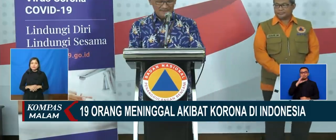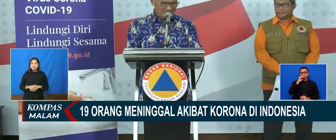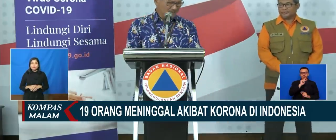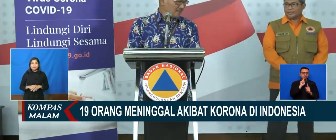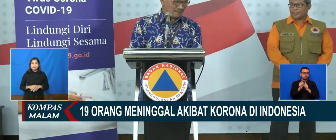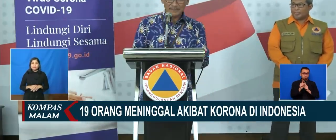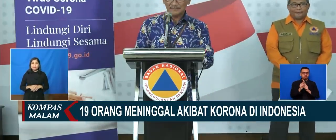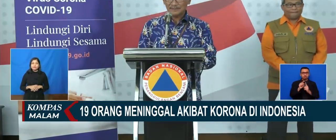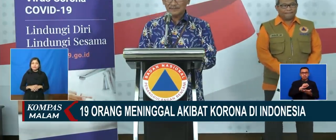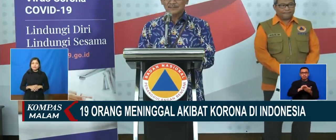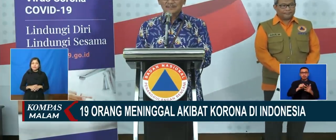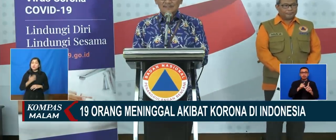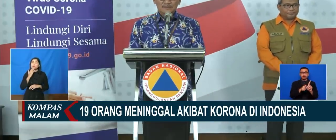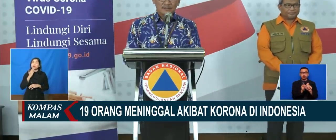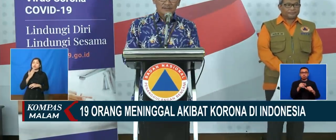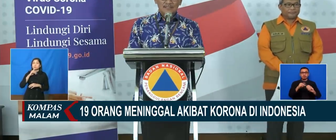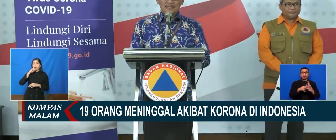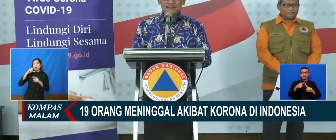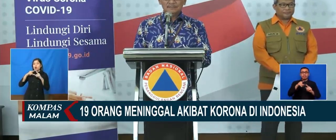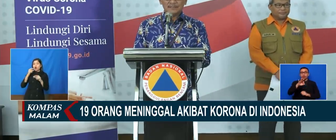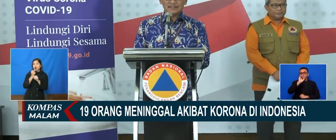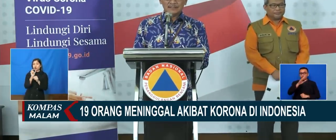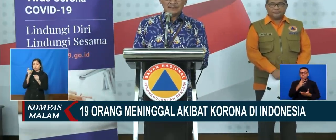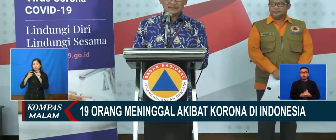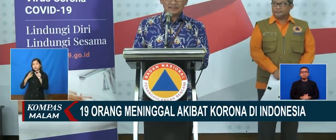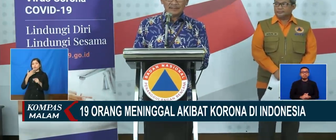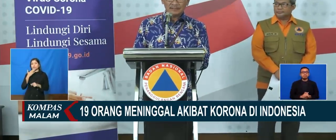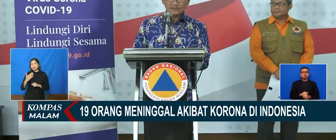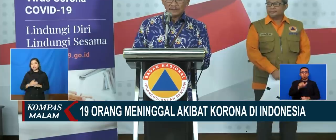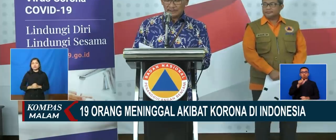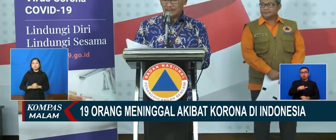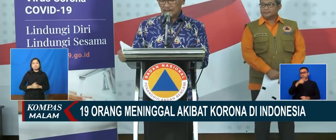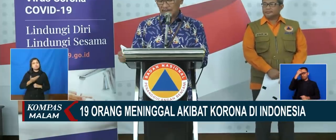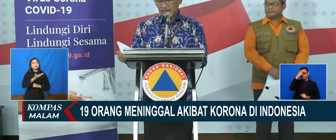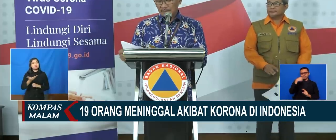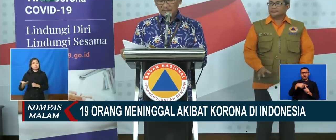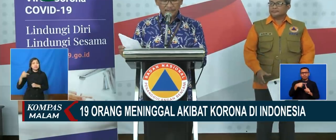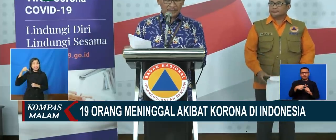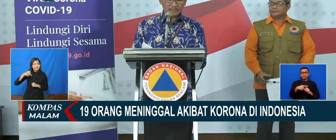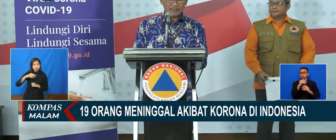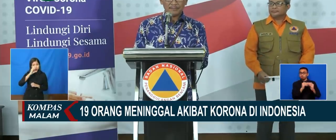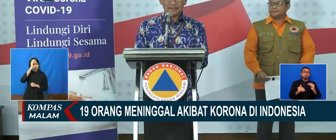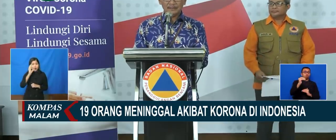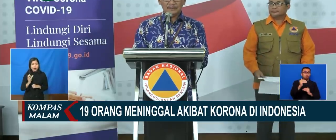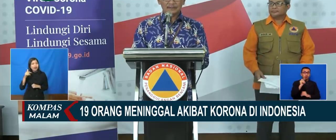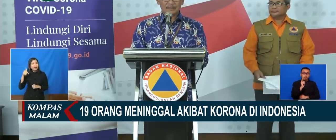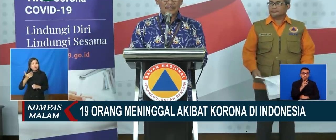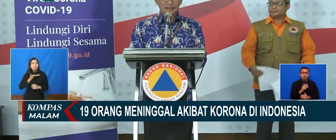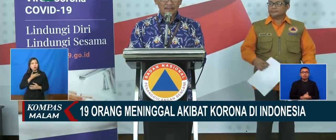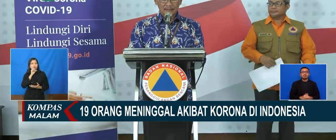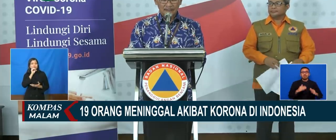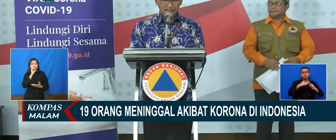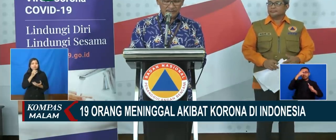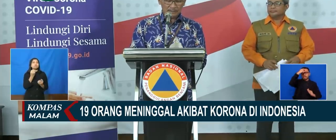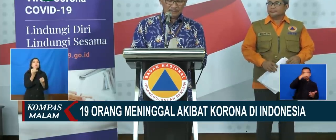penanganan kasus Corona Ahmad Suryanto menyebut kenaikan yang secara drastis disebabkan adanya masalah saat pendataan oleh